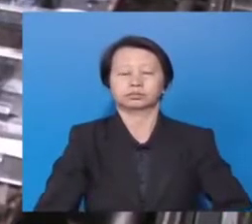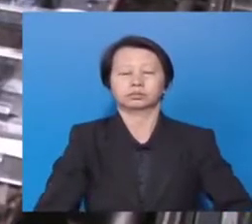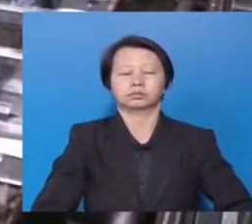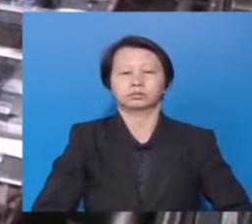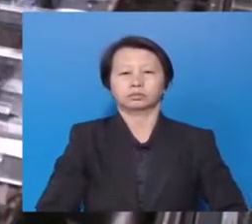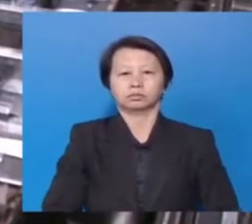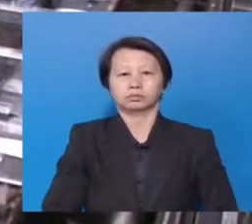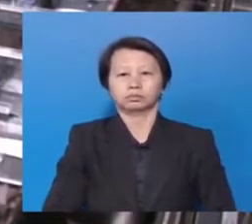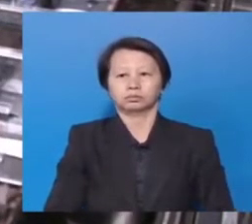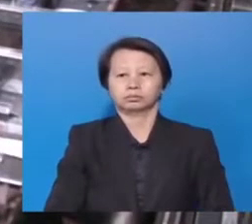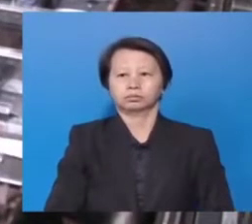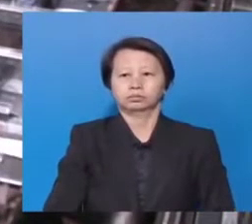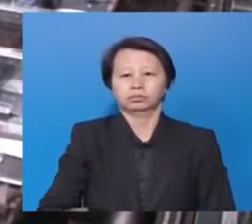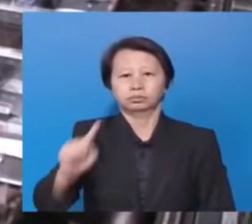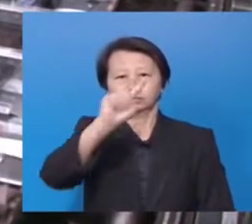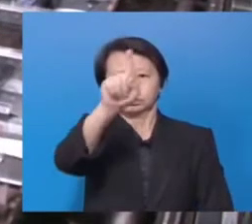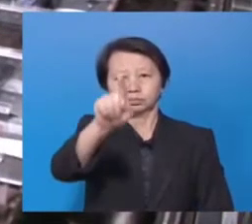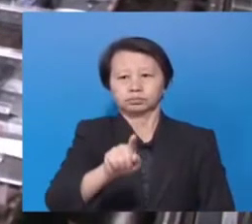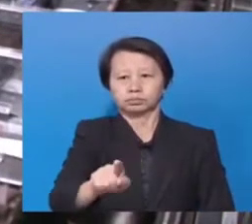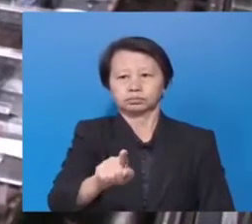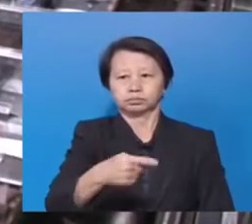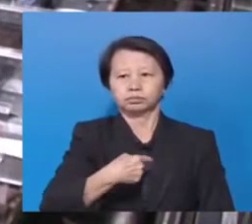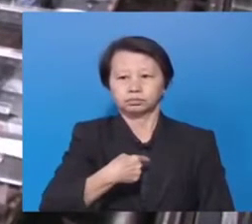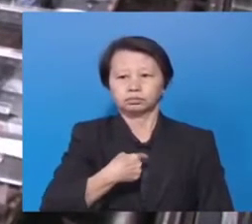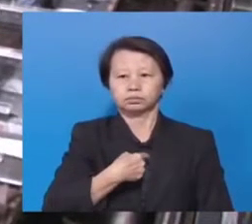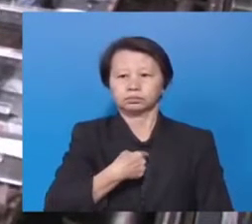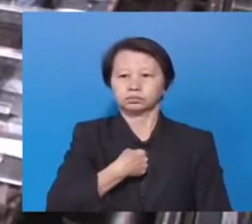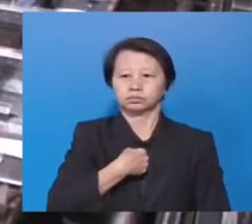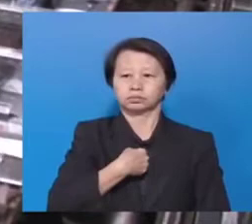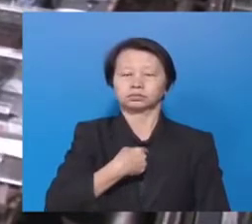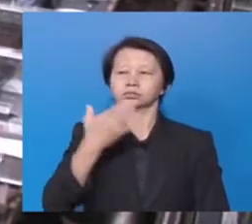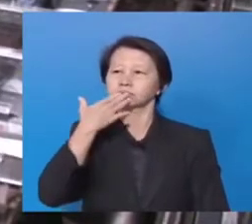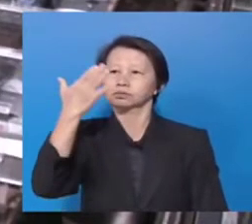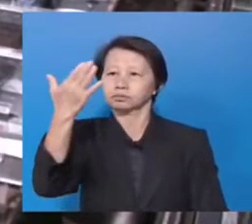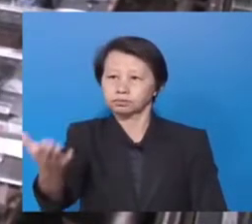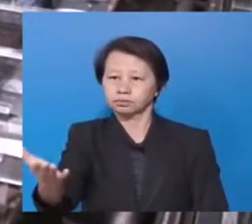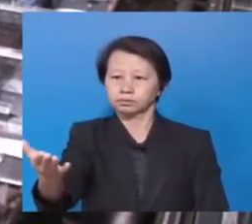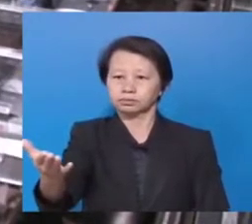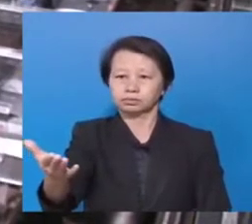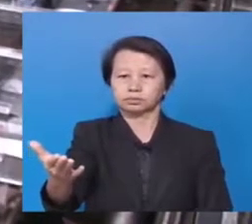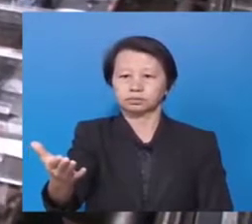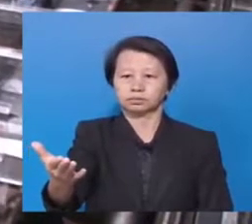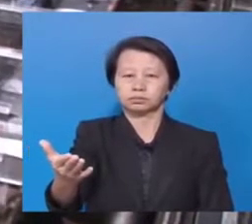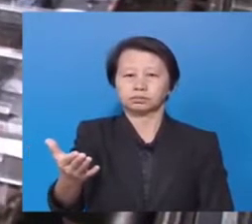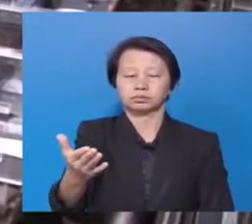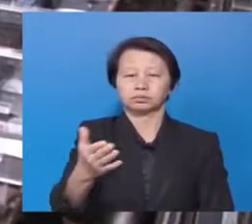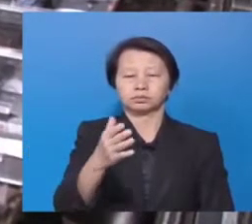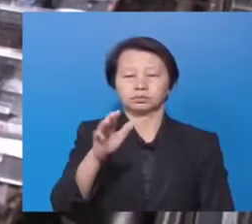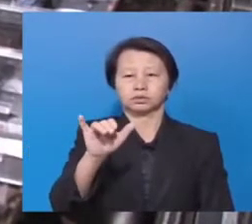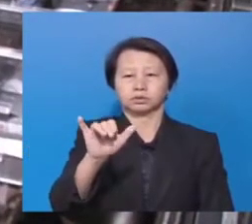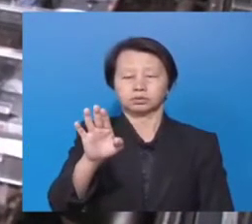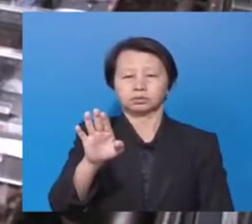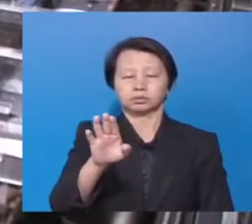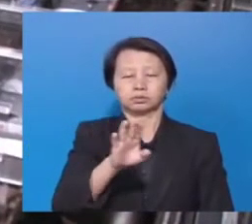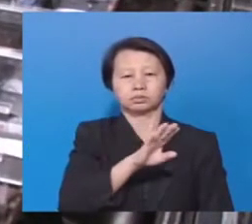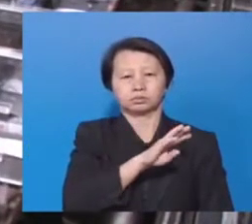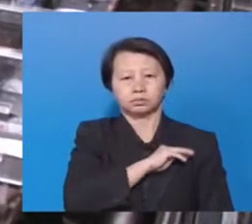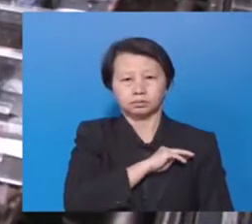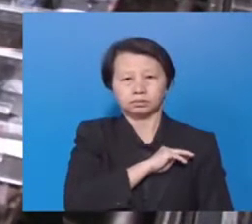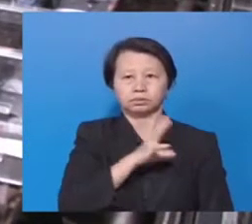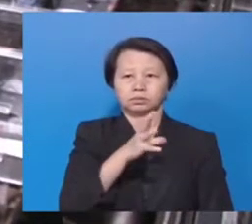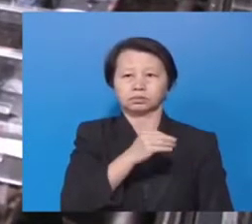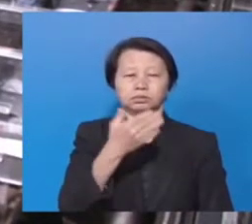Hai sangat rumahan saya eh ngasih rumah menteri dan terima kasih